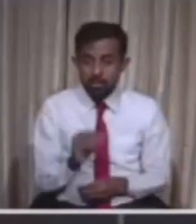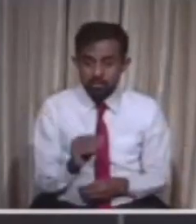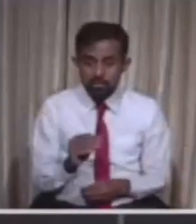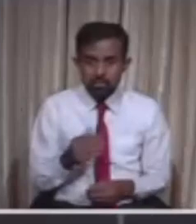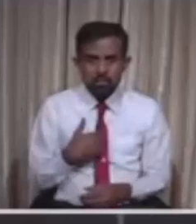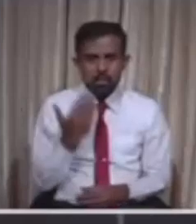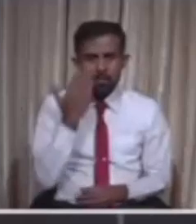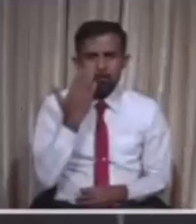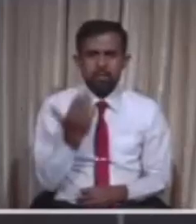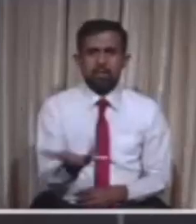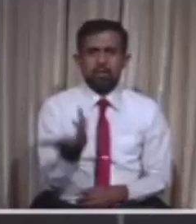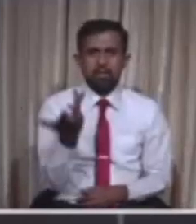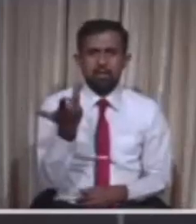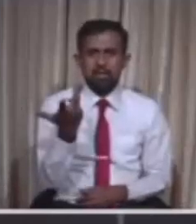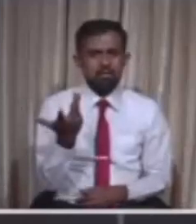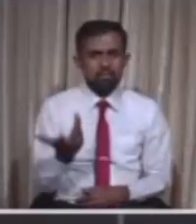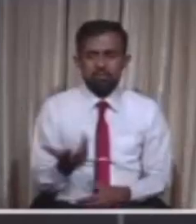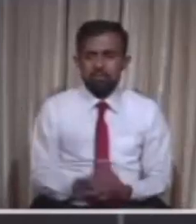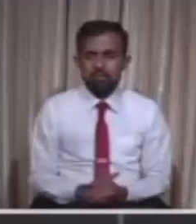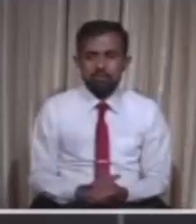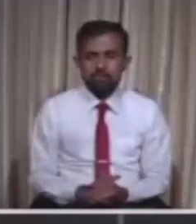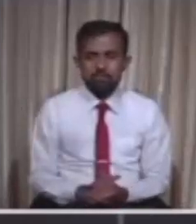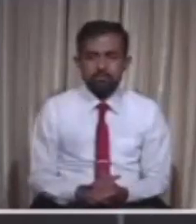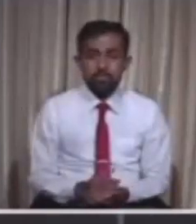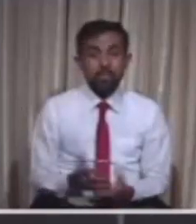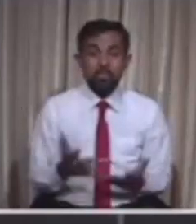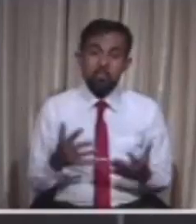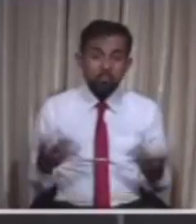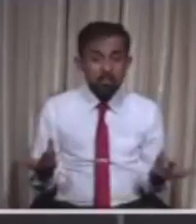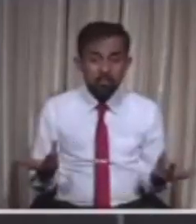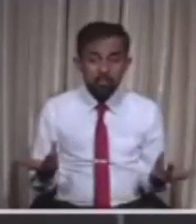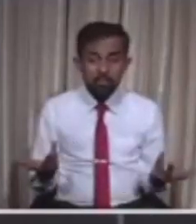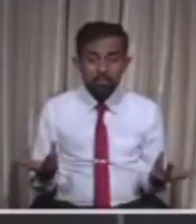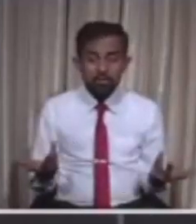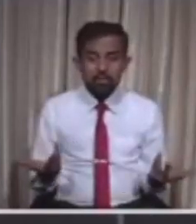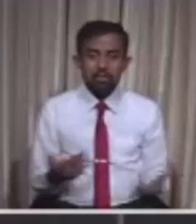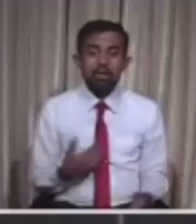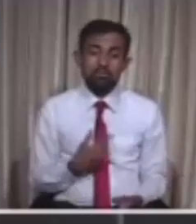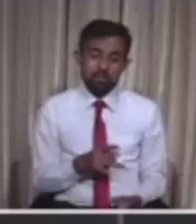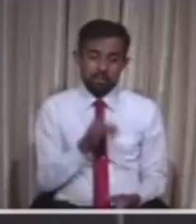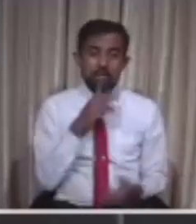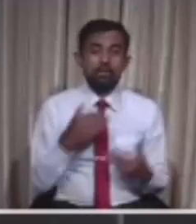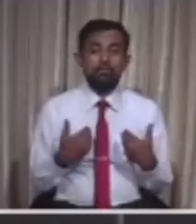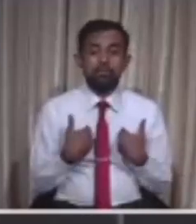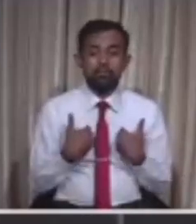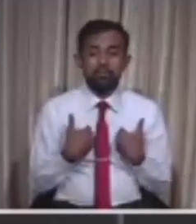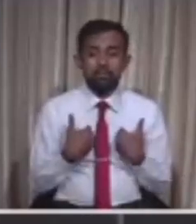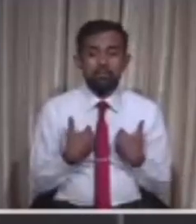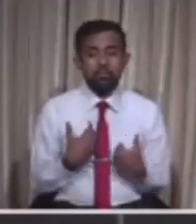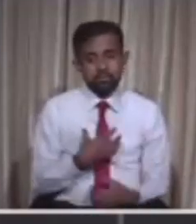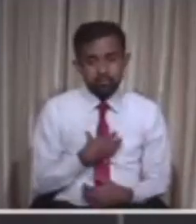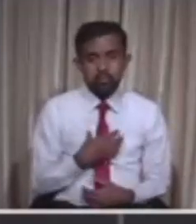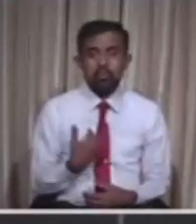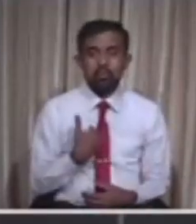මට පේන්නේ නැහැ ඒ දේ සිද්ධ වෙනවා බැරි වුණොත් අපි ලැජ්ජ වෙන්න ඕනේ අපි කනගාටු වෙන්න